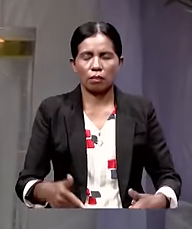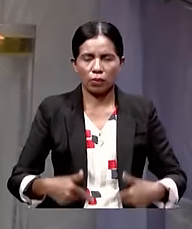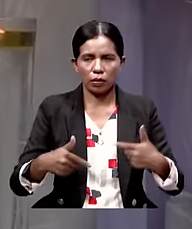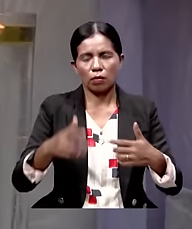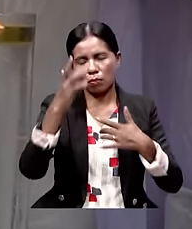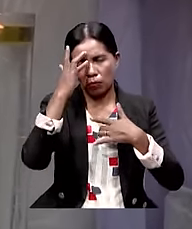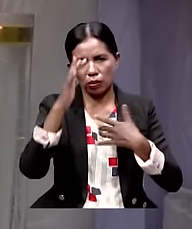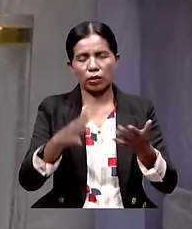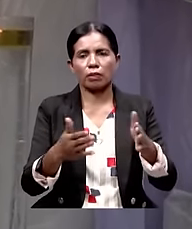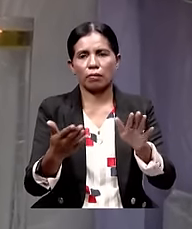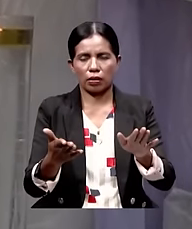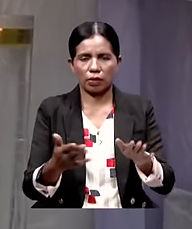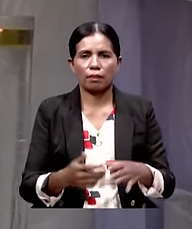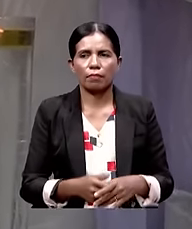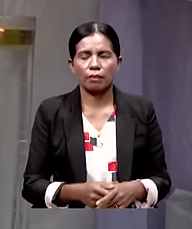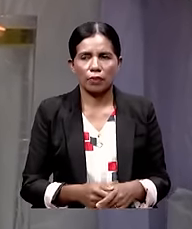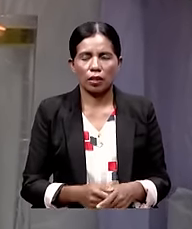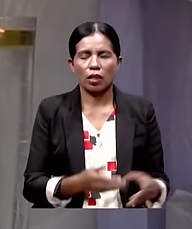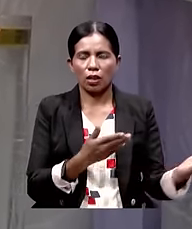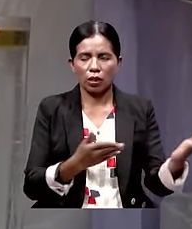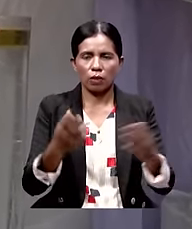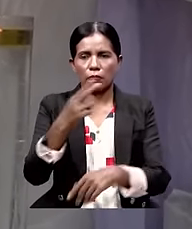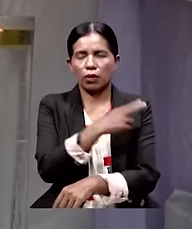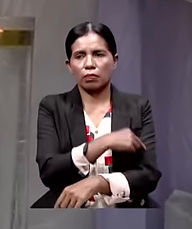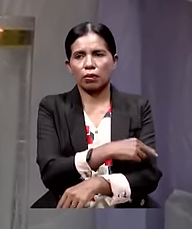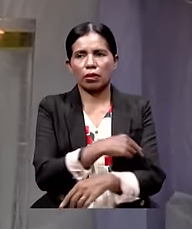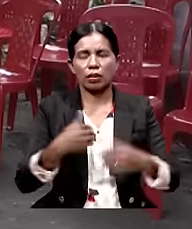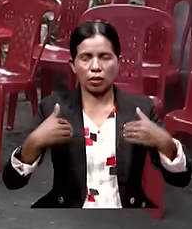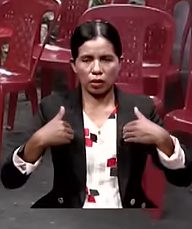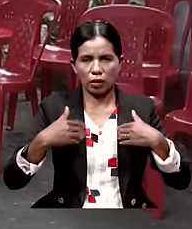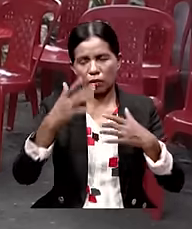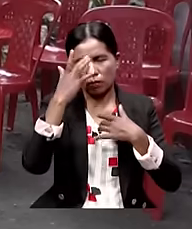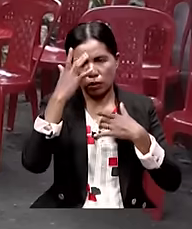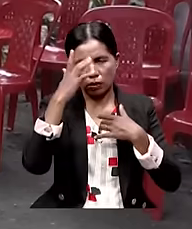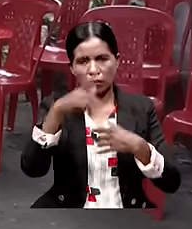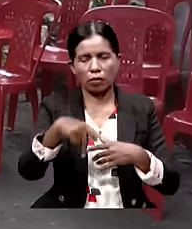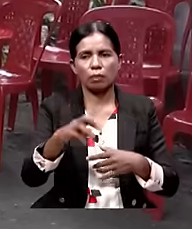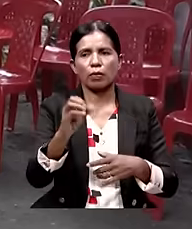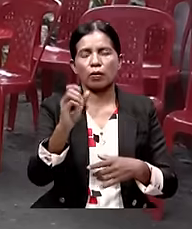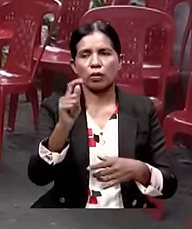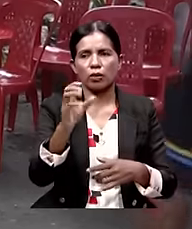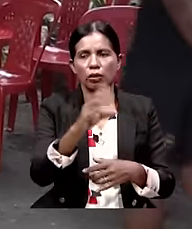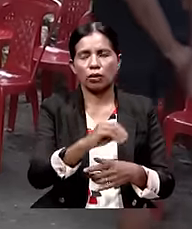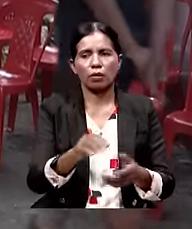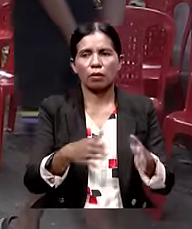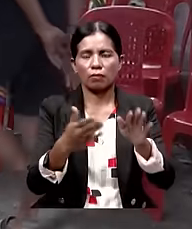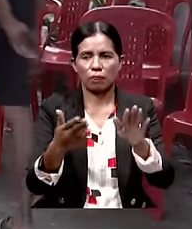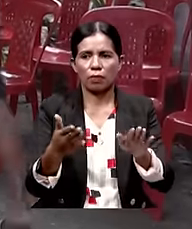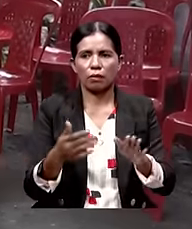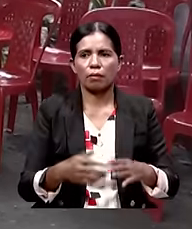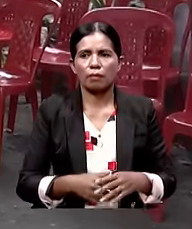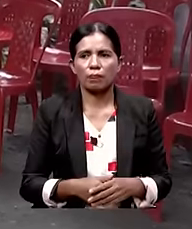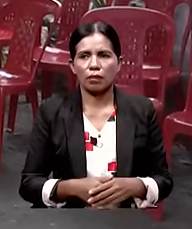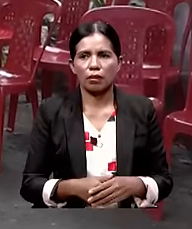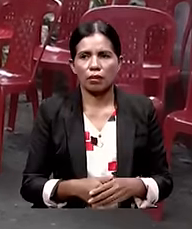complicado. Maybe valori bahi hospital heta moras detekta ho prostat. No ni akotu is ho